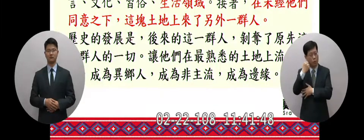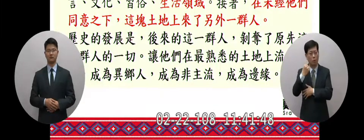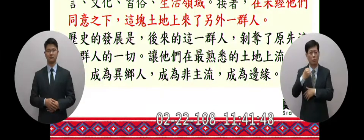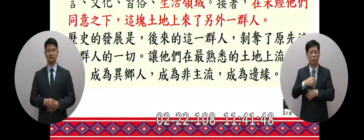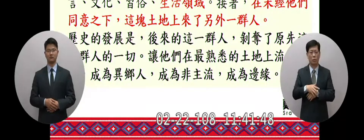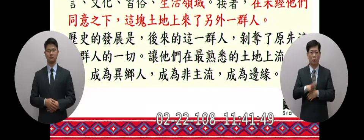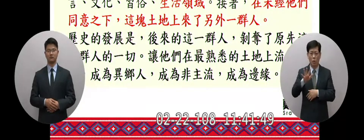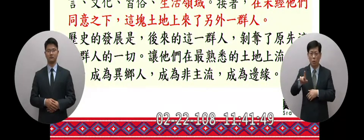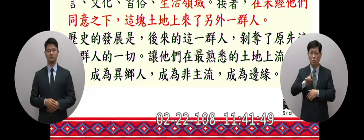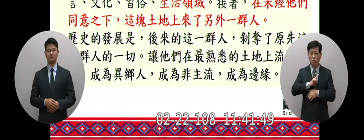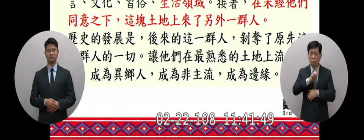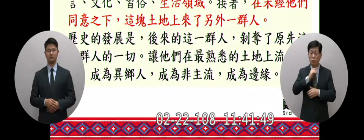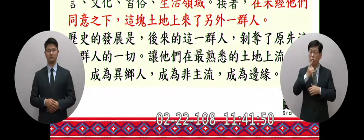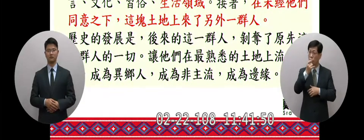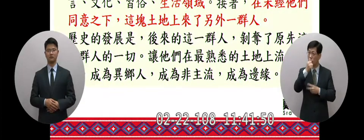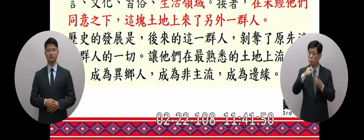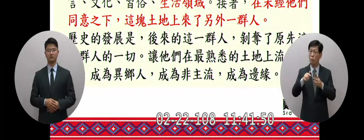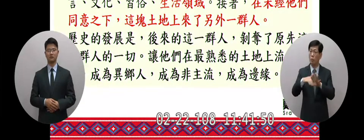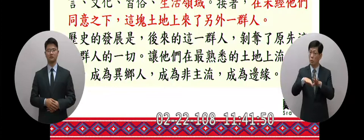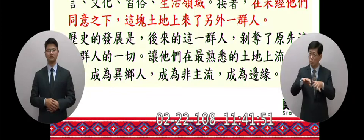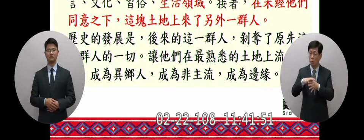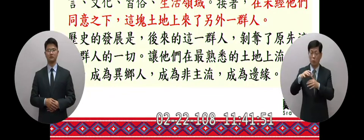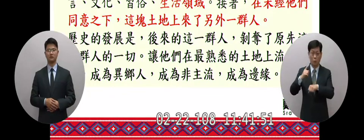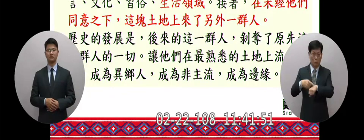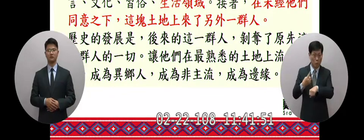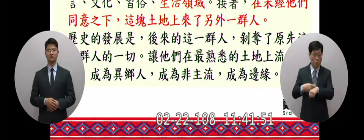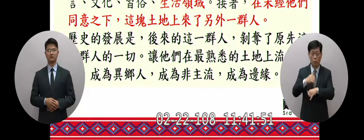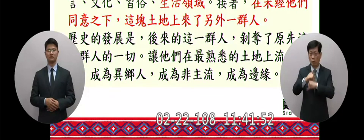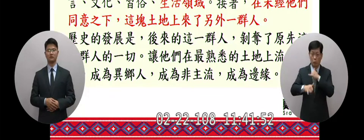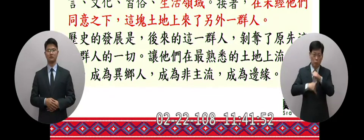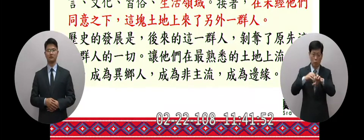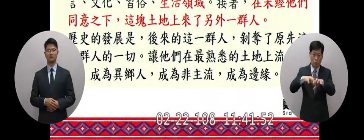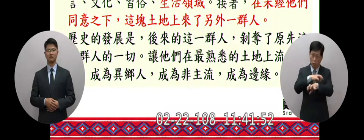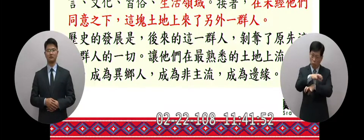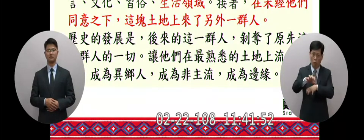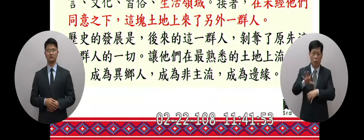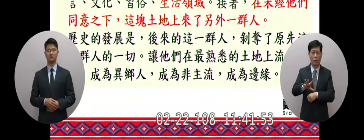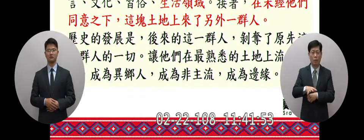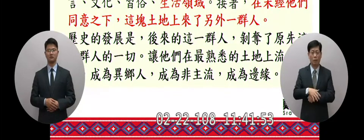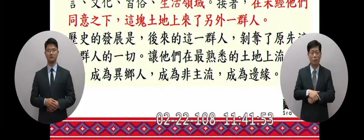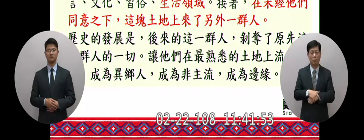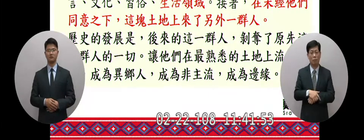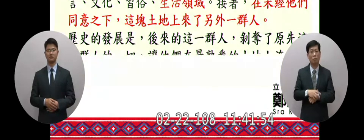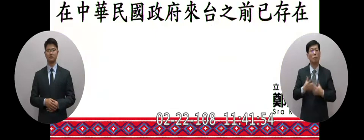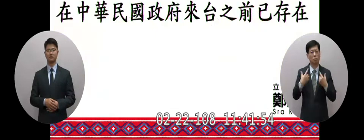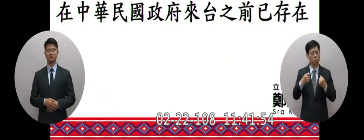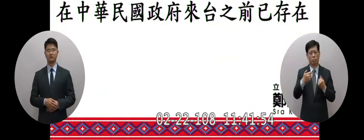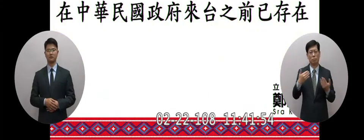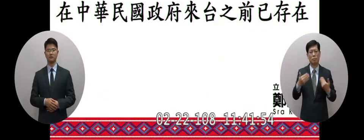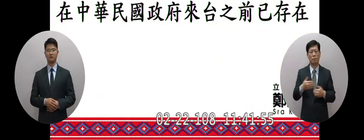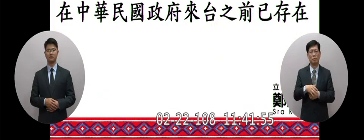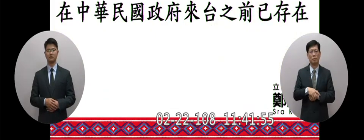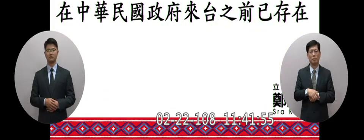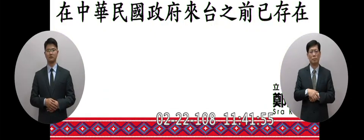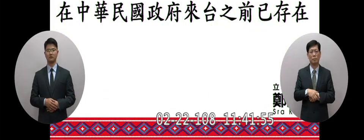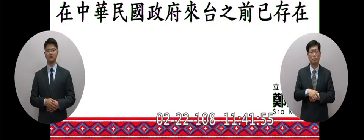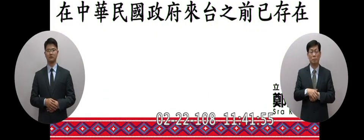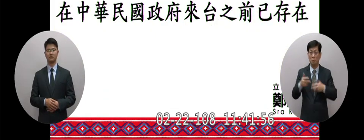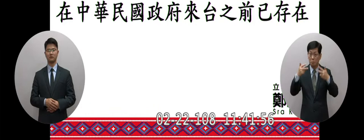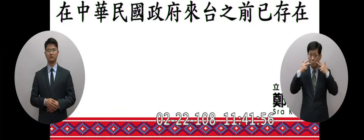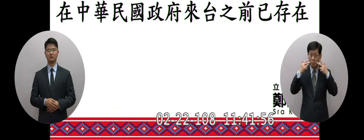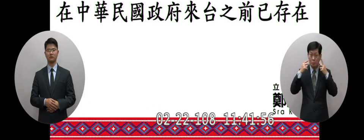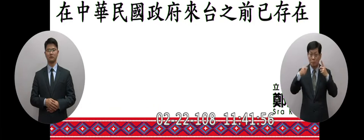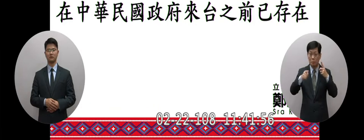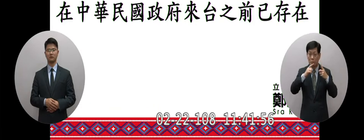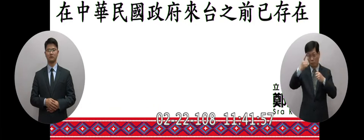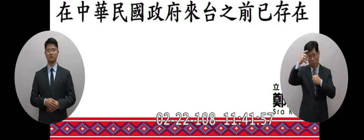的语言文化习俗生活领域，啊，所以这个部分很清楚啊。原住民族传